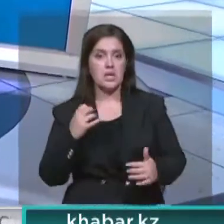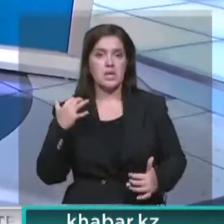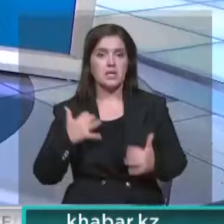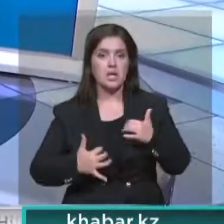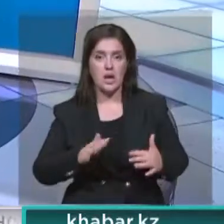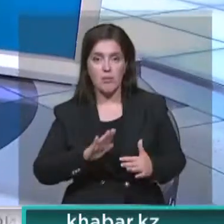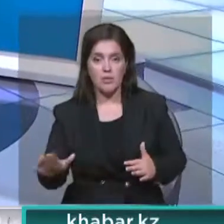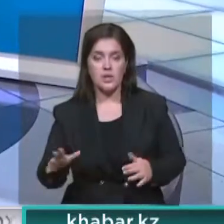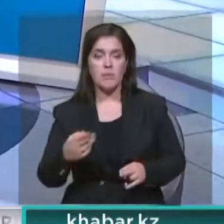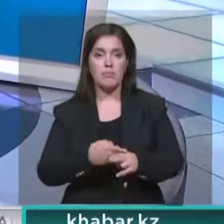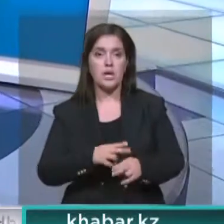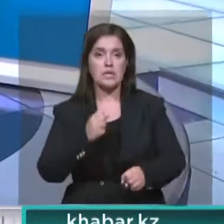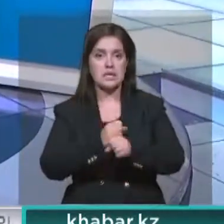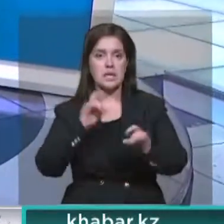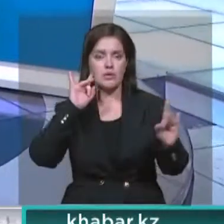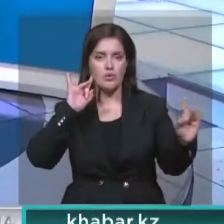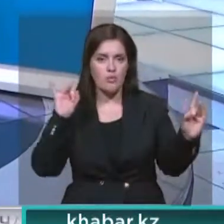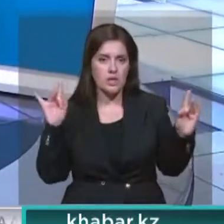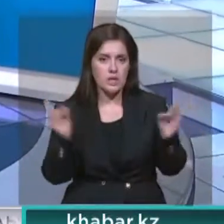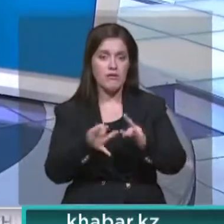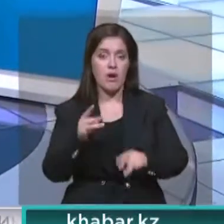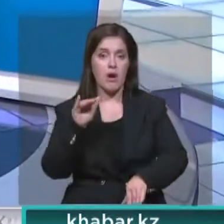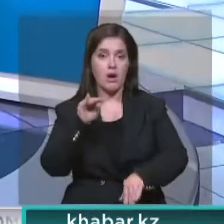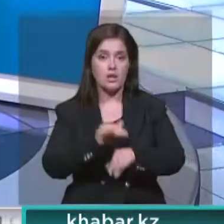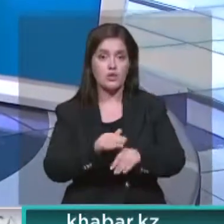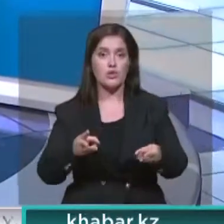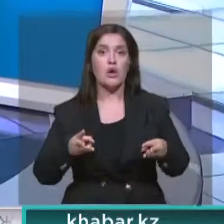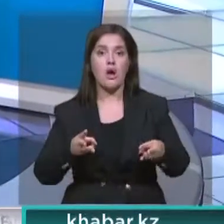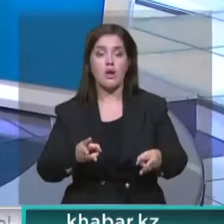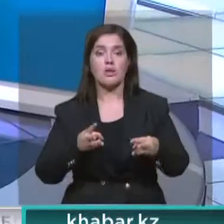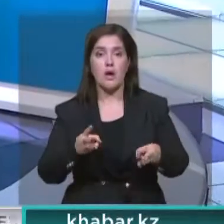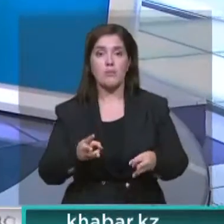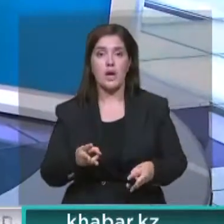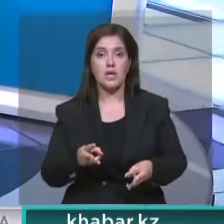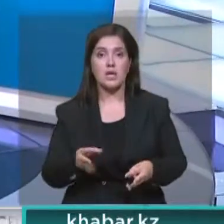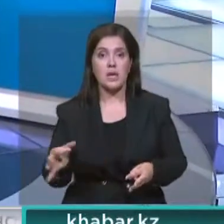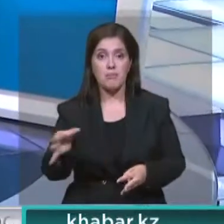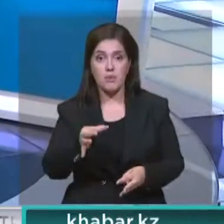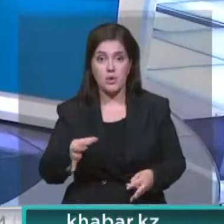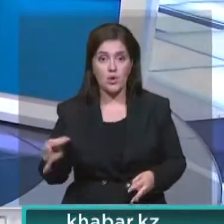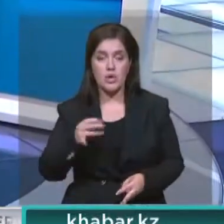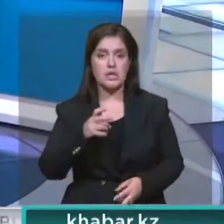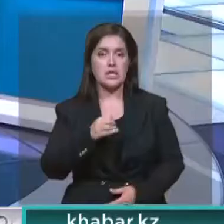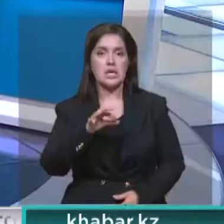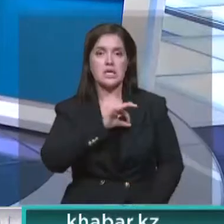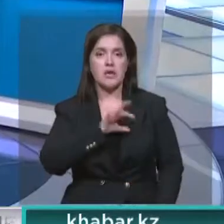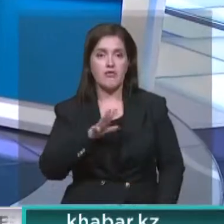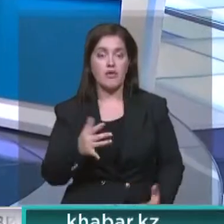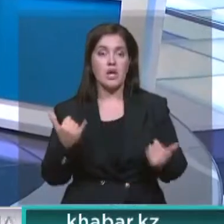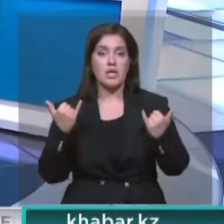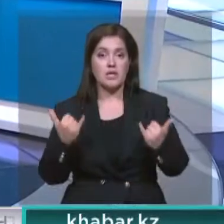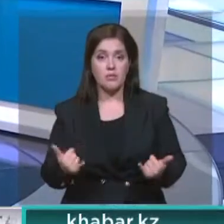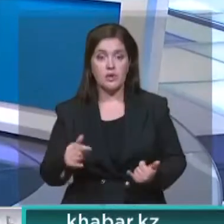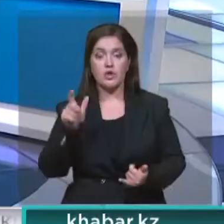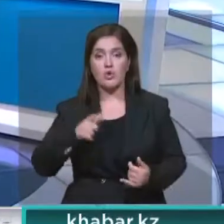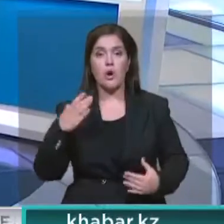не торопятся. Более того, чиновники сделали громкое заявление. Оказалось, что отапливать в целом микрорайон и вовсе